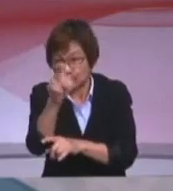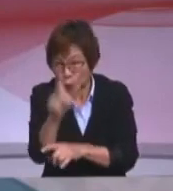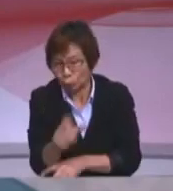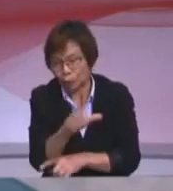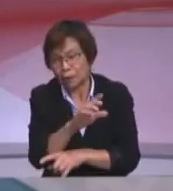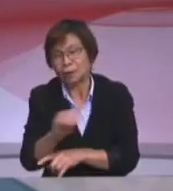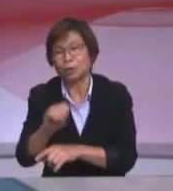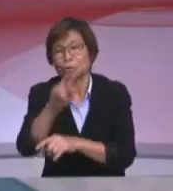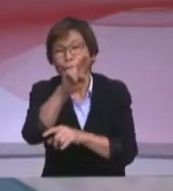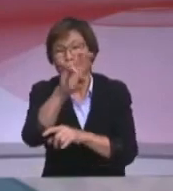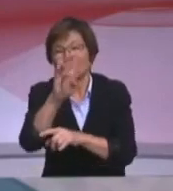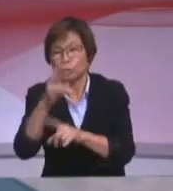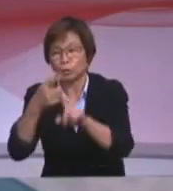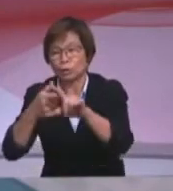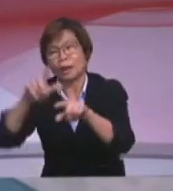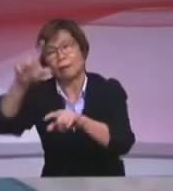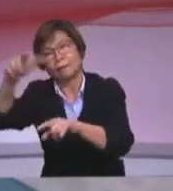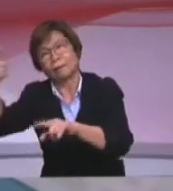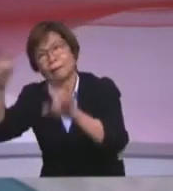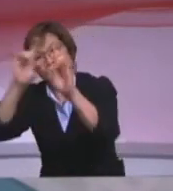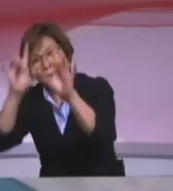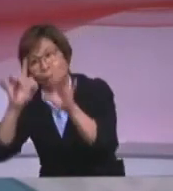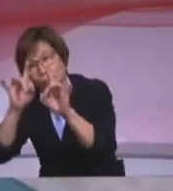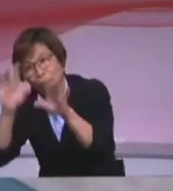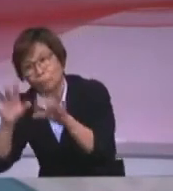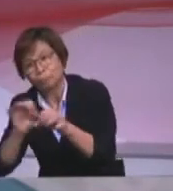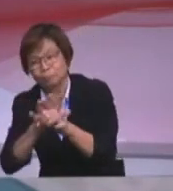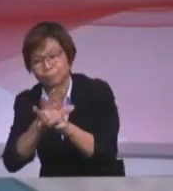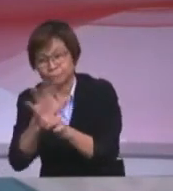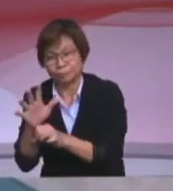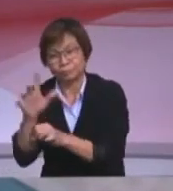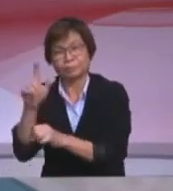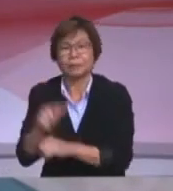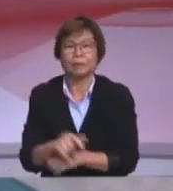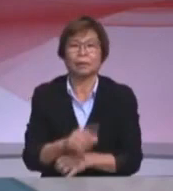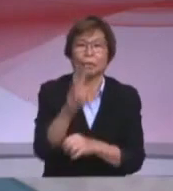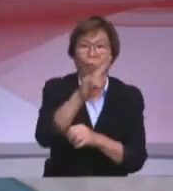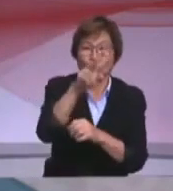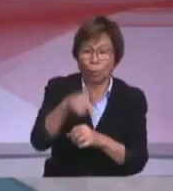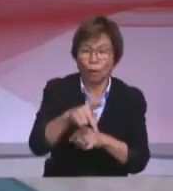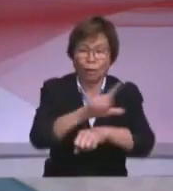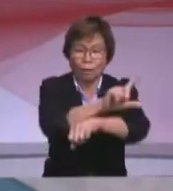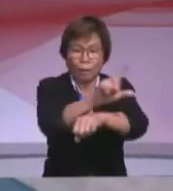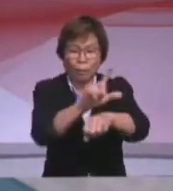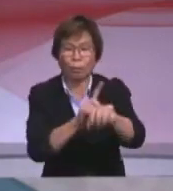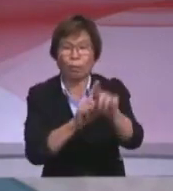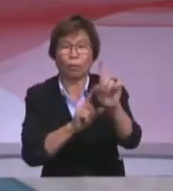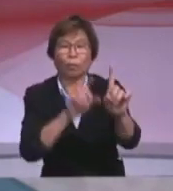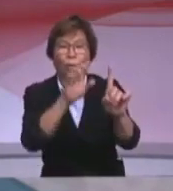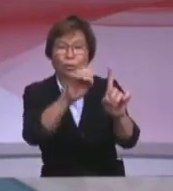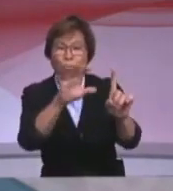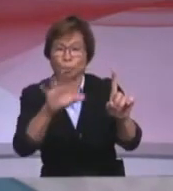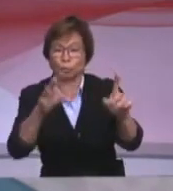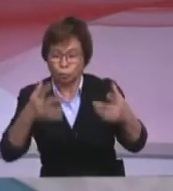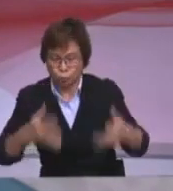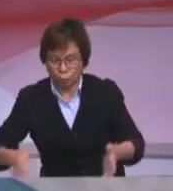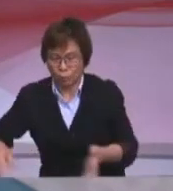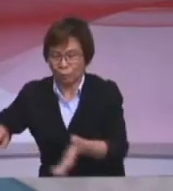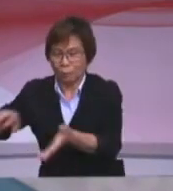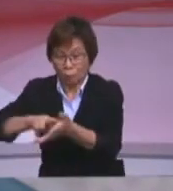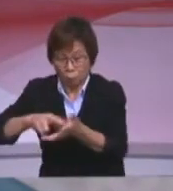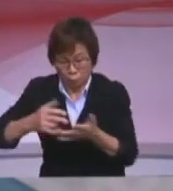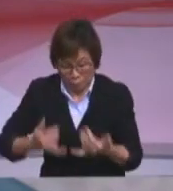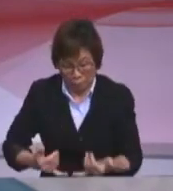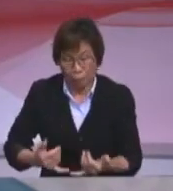dan 27 kes daripada lain-lain saringan COVID-19. Di wilayah Persekutuan Labuan, 105 kes telah pun